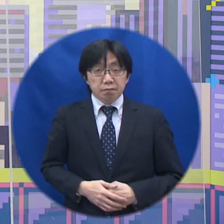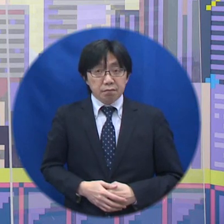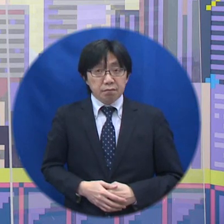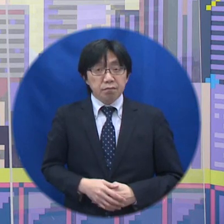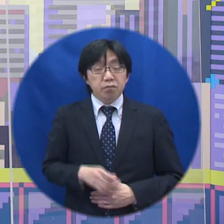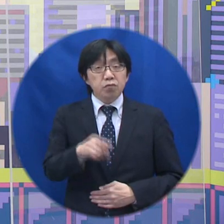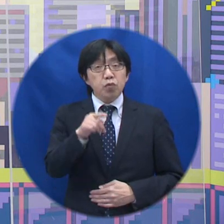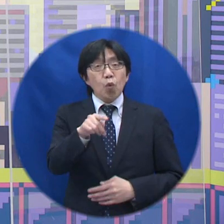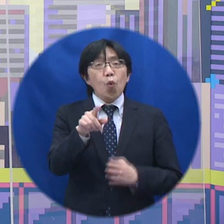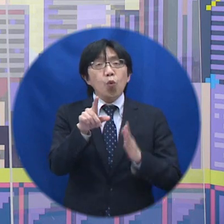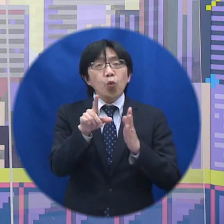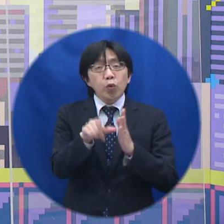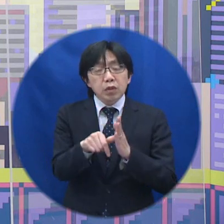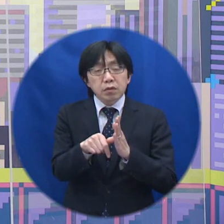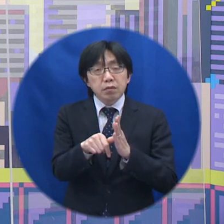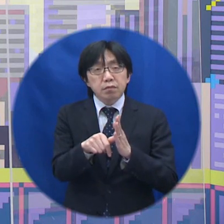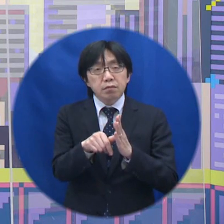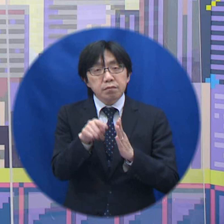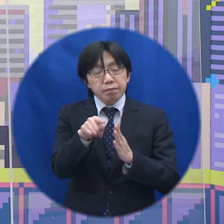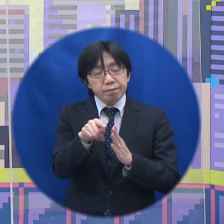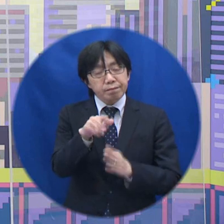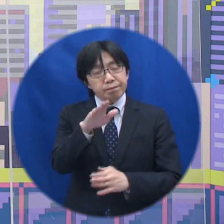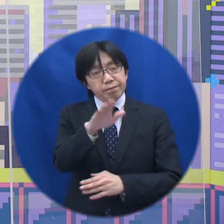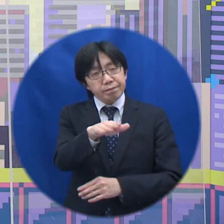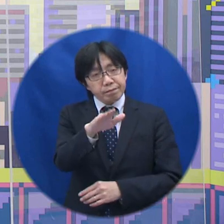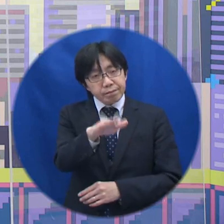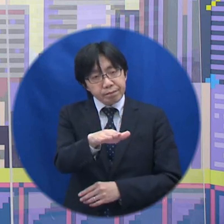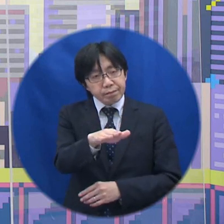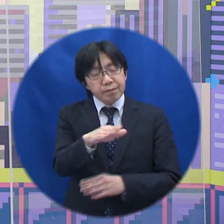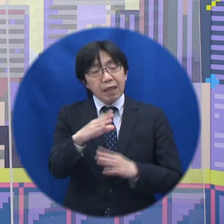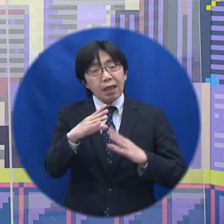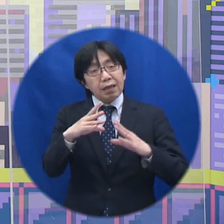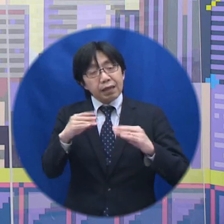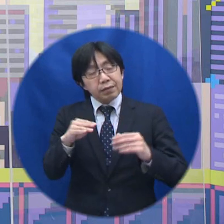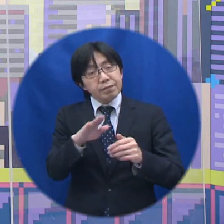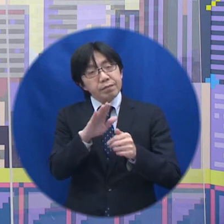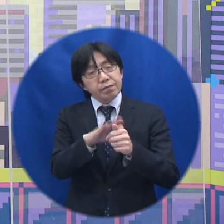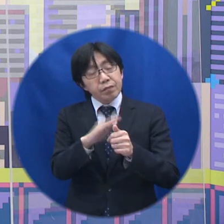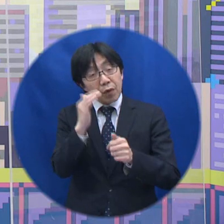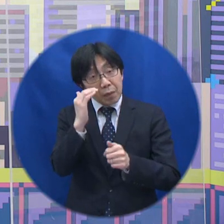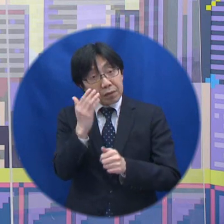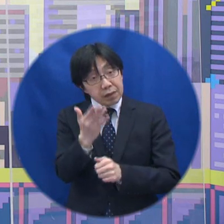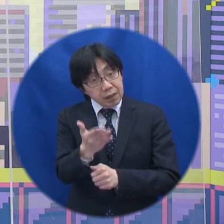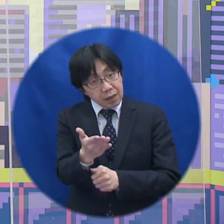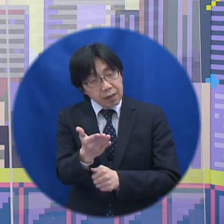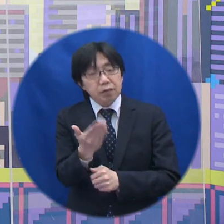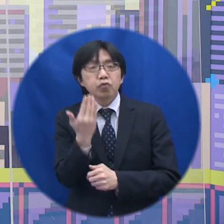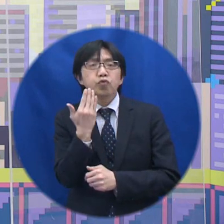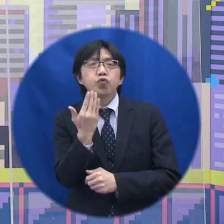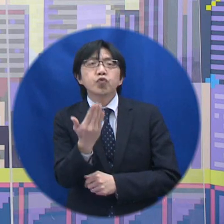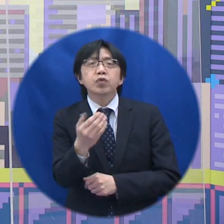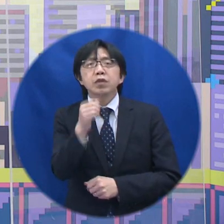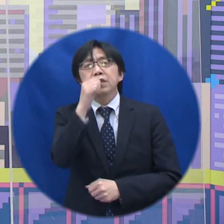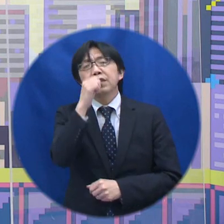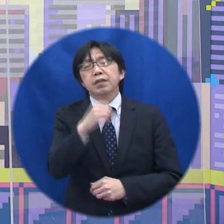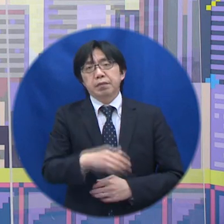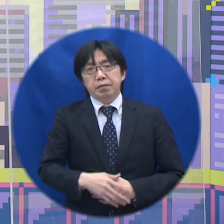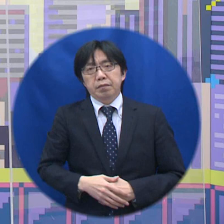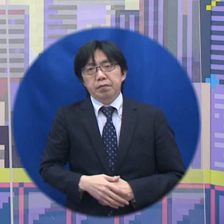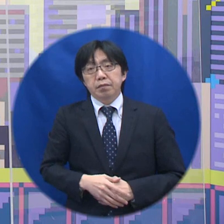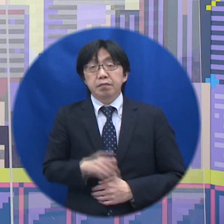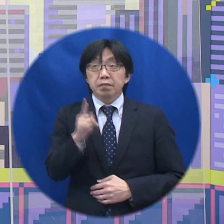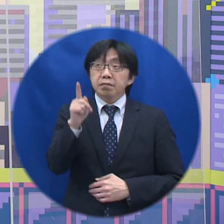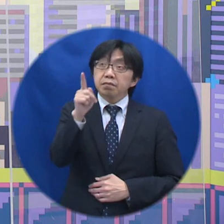のような方を見かけたら優しく声をかけてください。案内板などがありまし